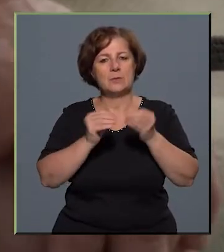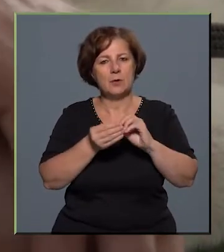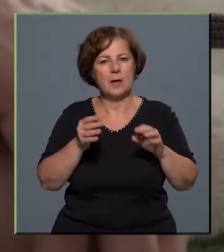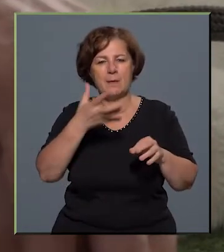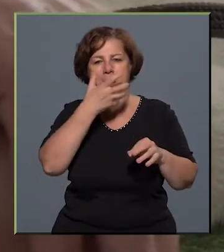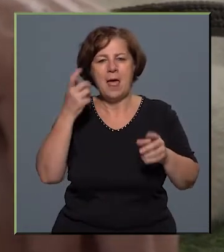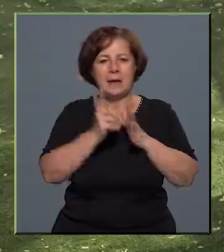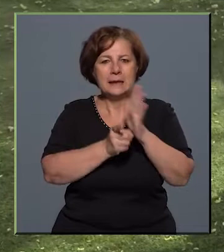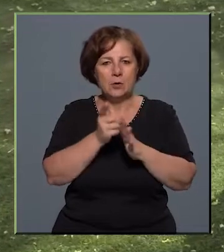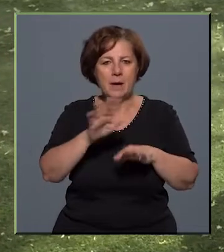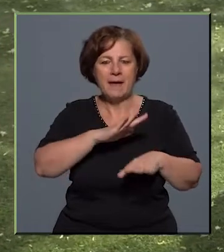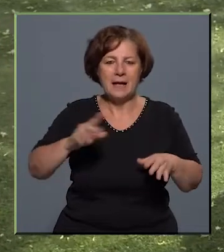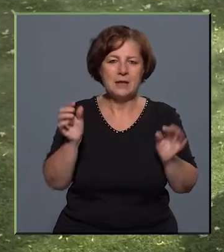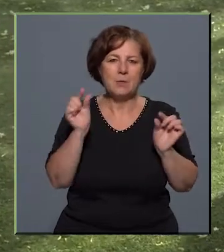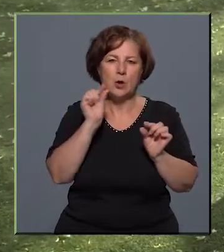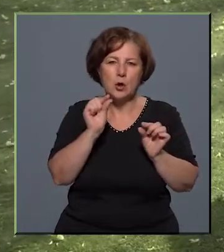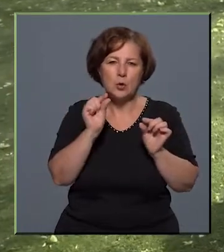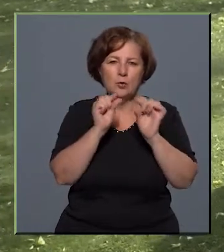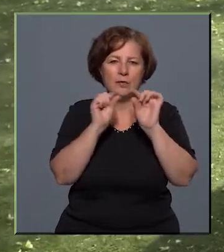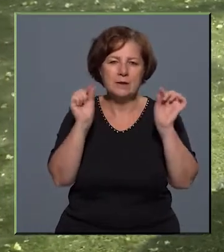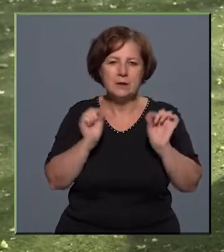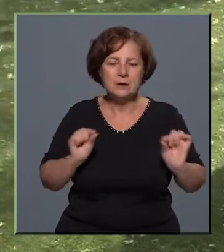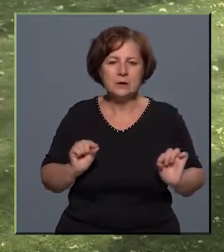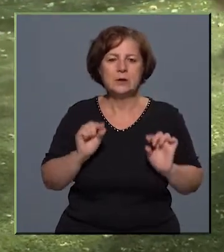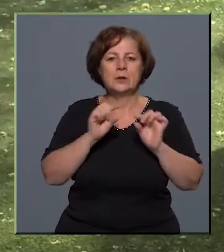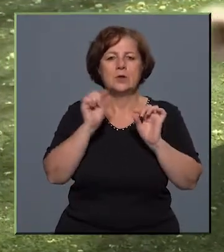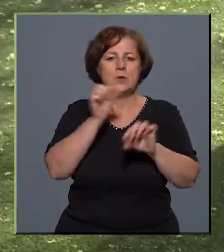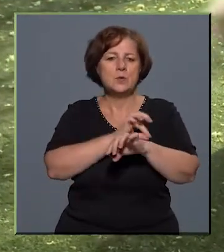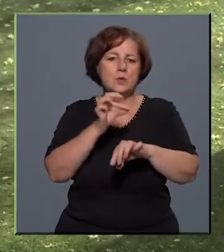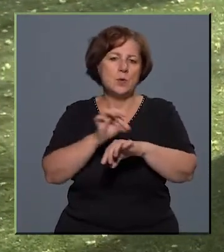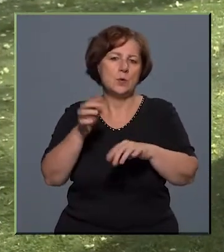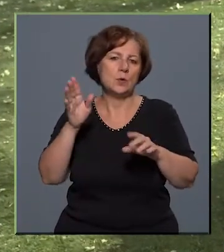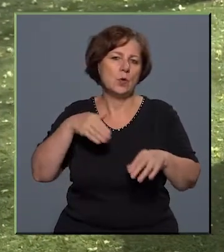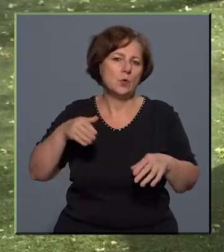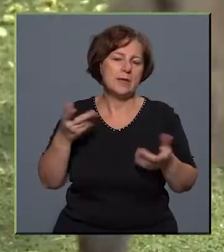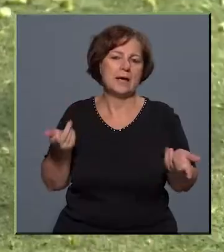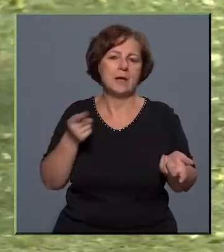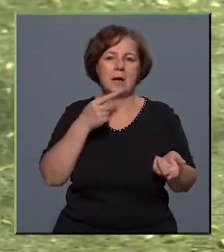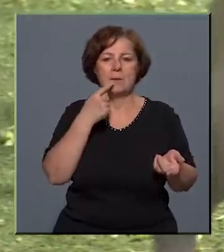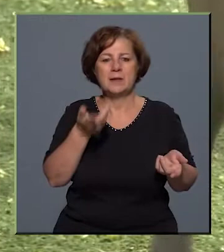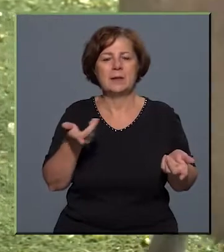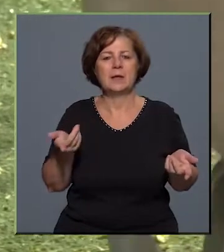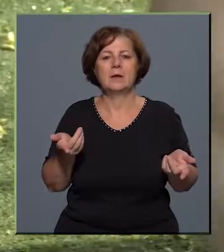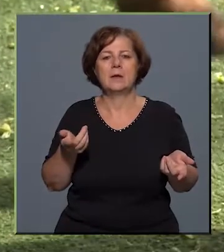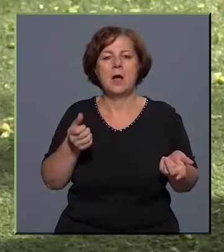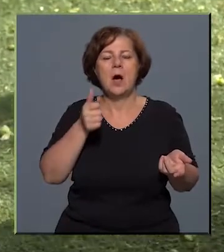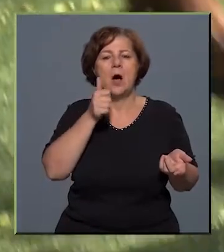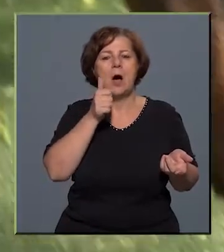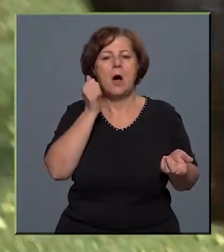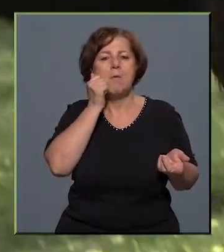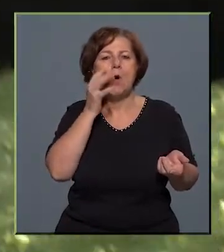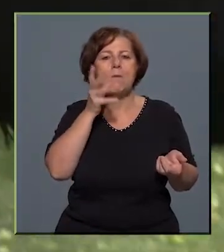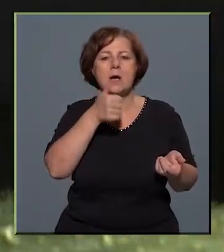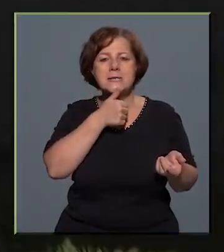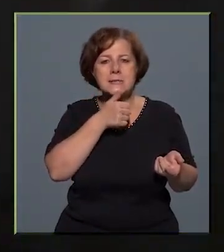ilyen meleg időben általában a rövid, turcsórű kutyánál fordul elő, mint például az egyik eklatáns például